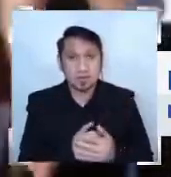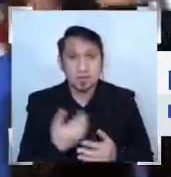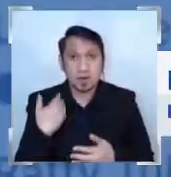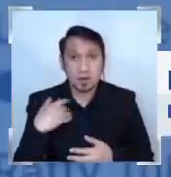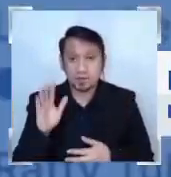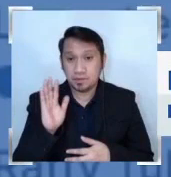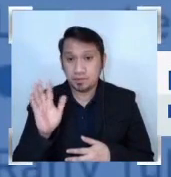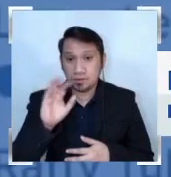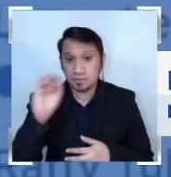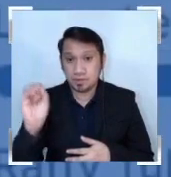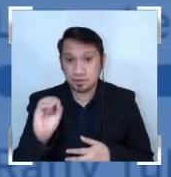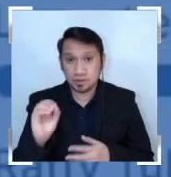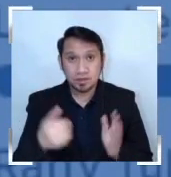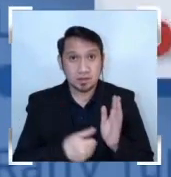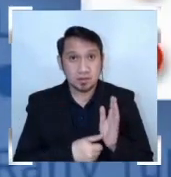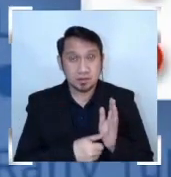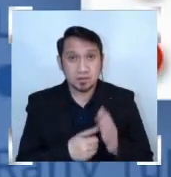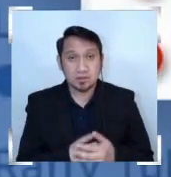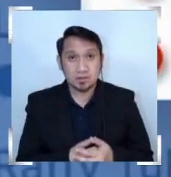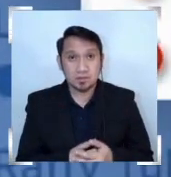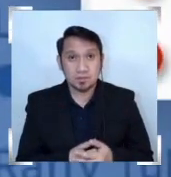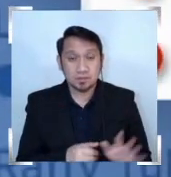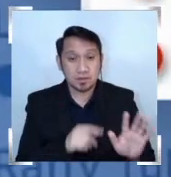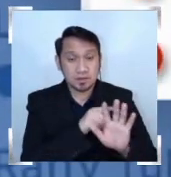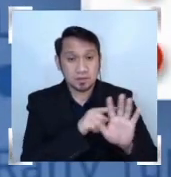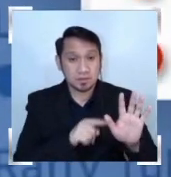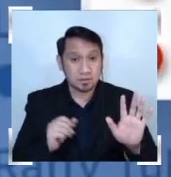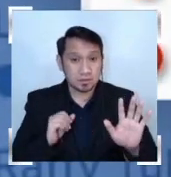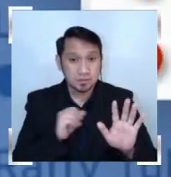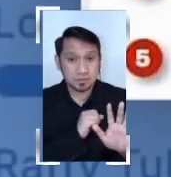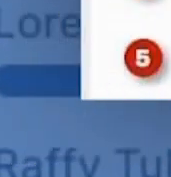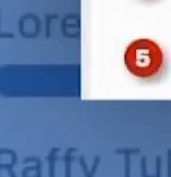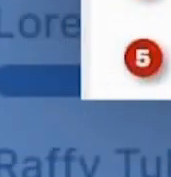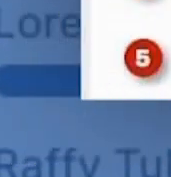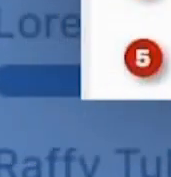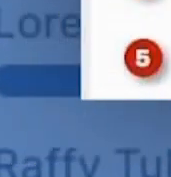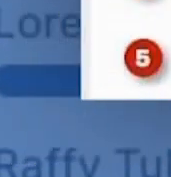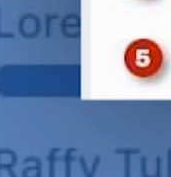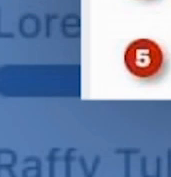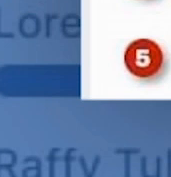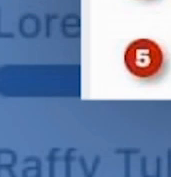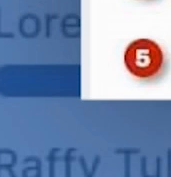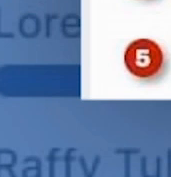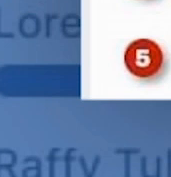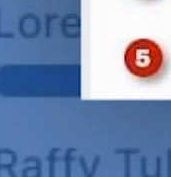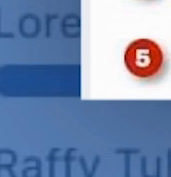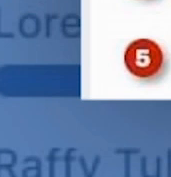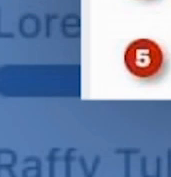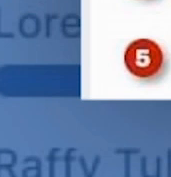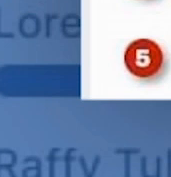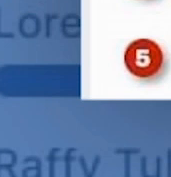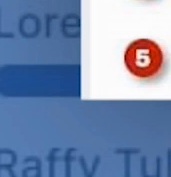boto. Lima naman sa senatorial slate ng Uniteam ang kabilang sa top 12 sa ngayon. Sabi ni UP Professor Ranjit Rai,